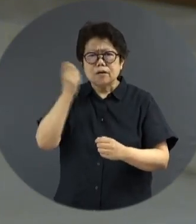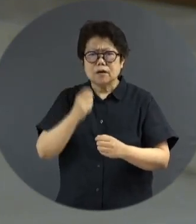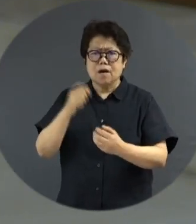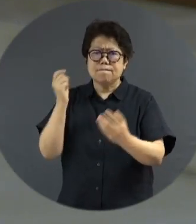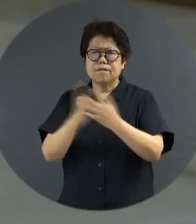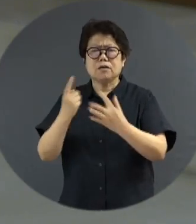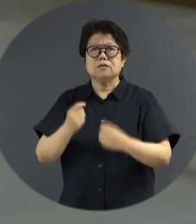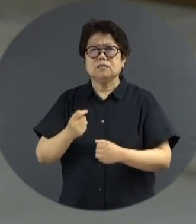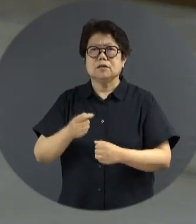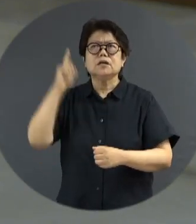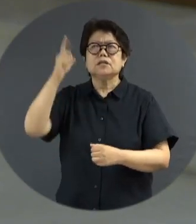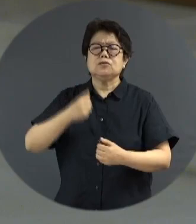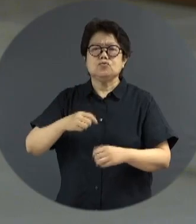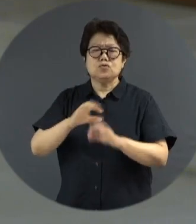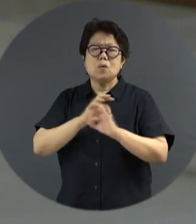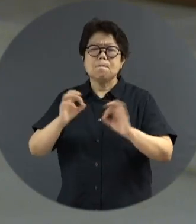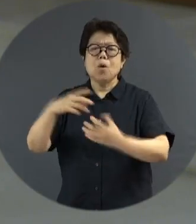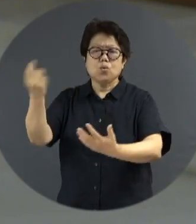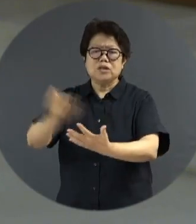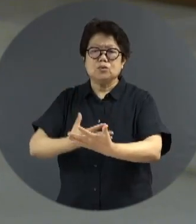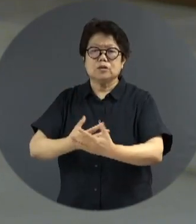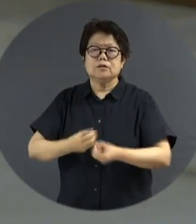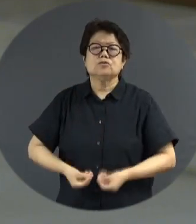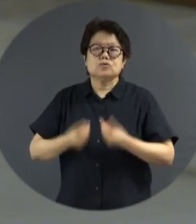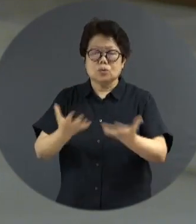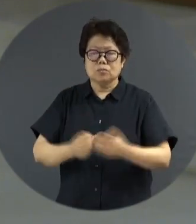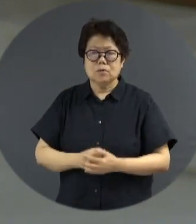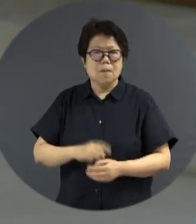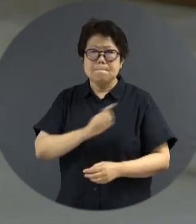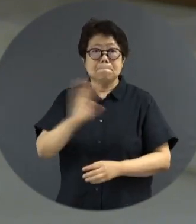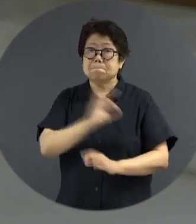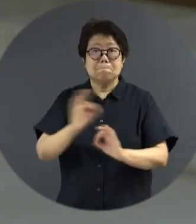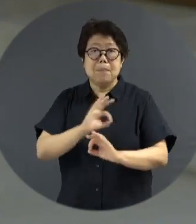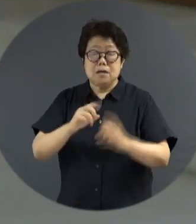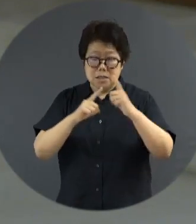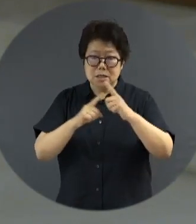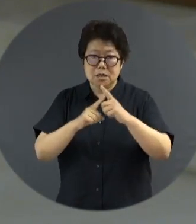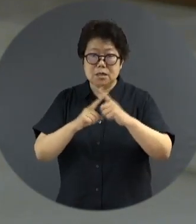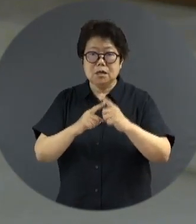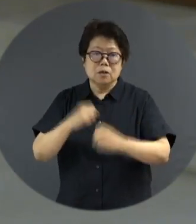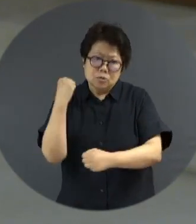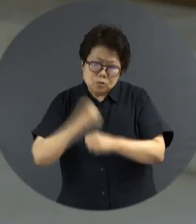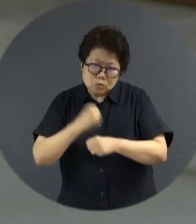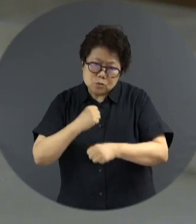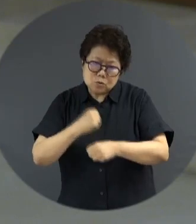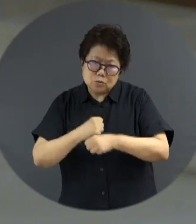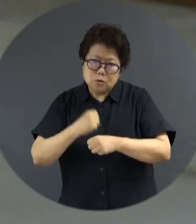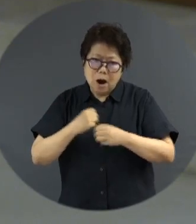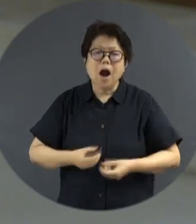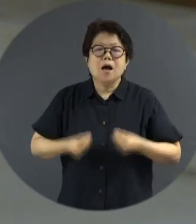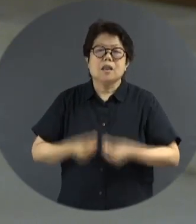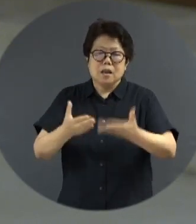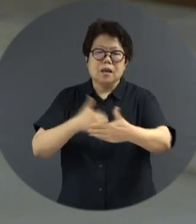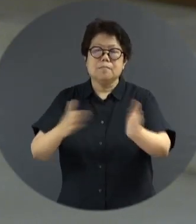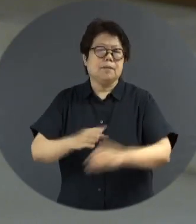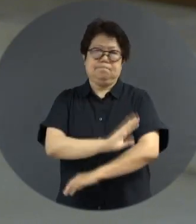人，并不是因为人个人的功能或者是一个工作的效果。正因为